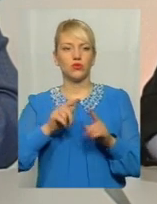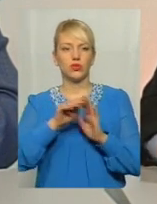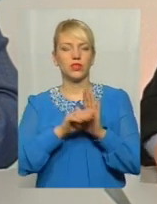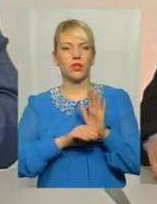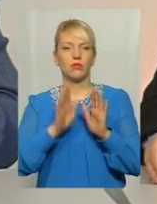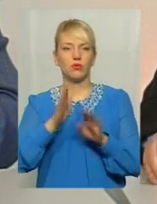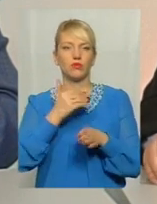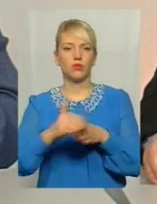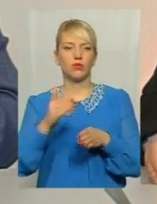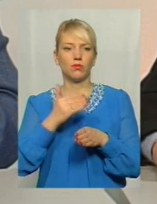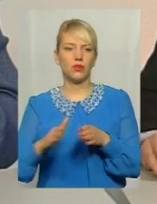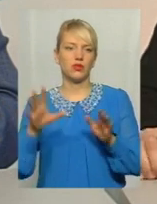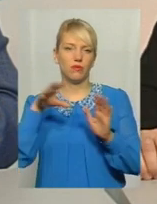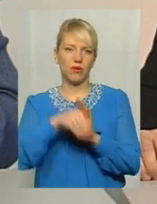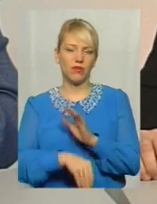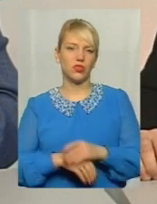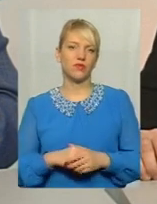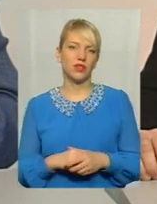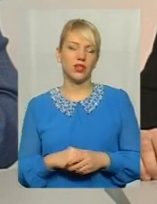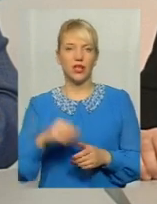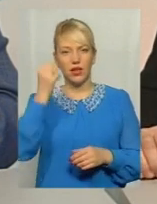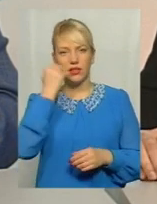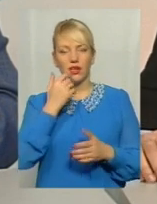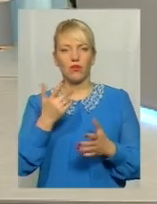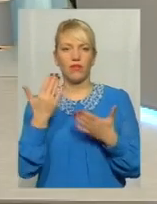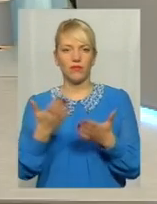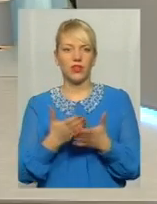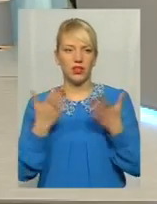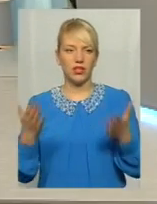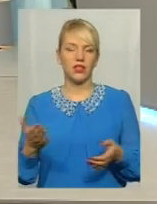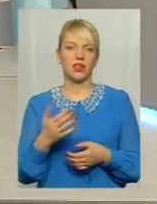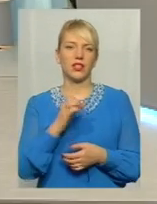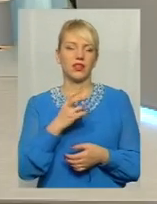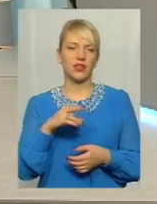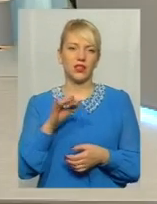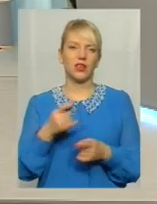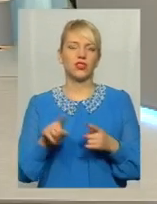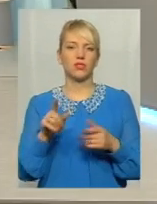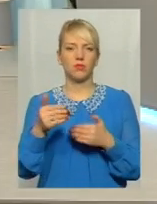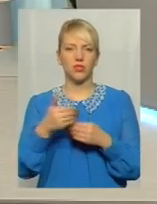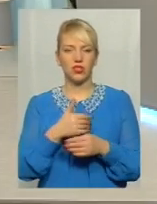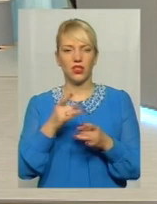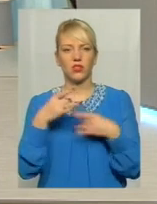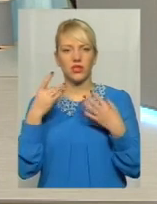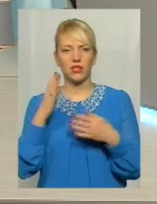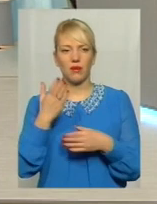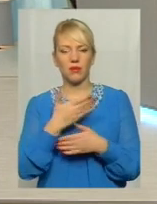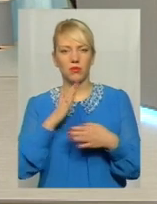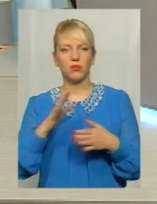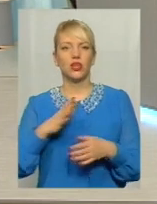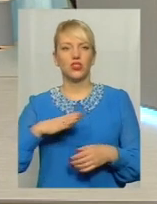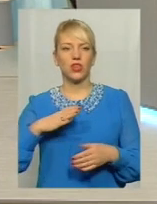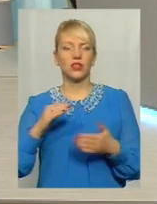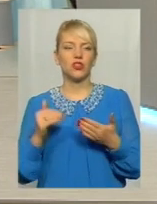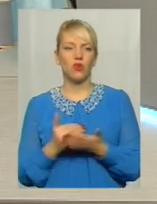будемо поступово впроваджувати. Дякую вам велике, пане Андрій, пане Сергій, що ви сьогодні прийшли, розказали. Ми будемо чекати нових